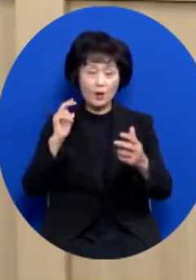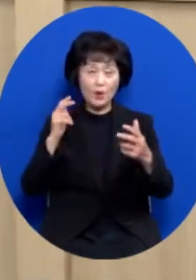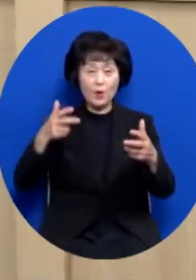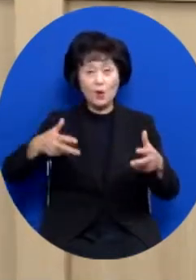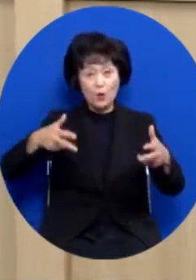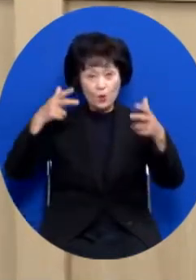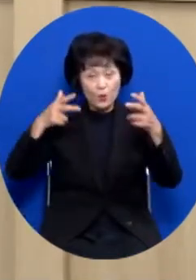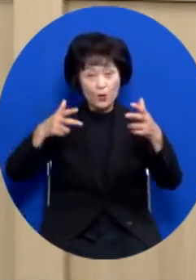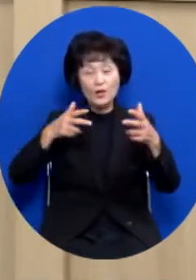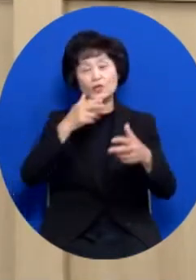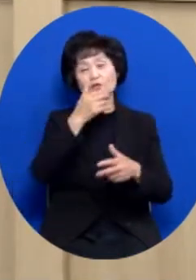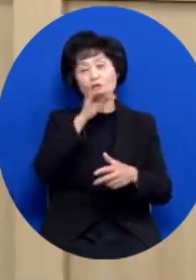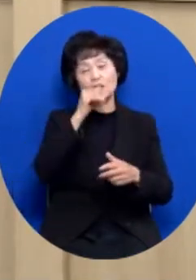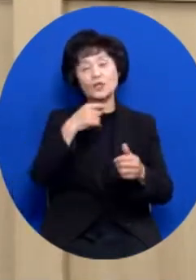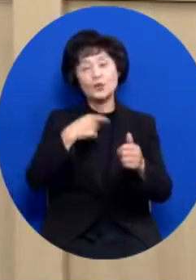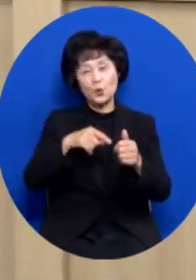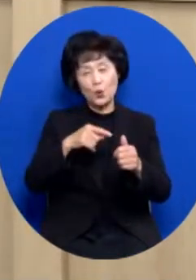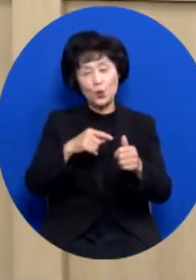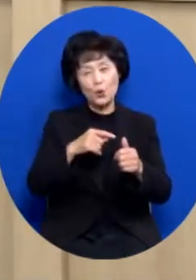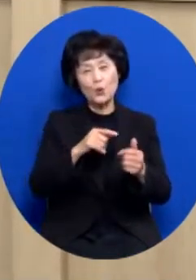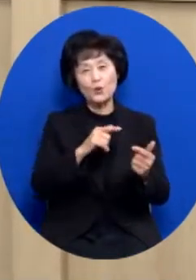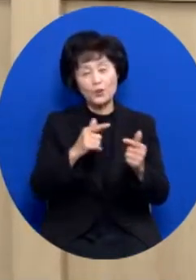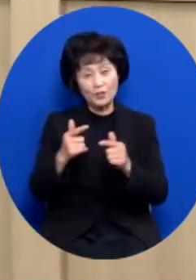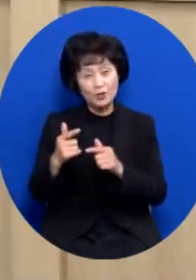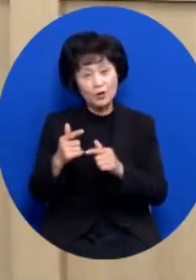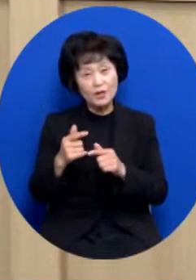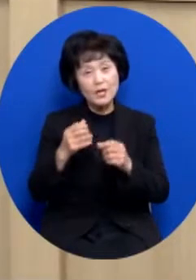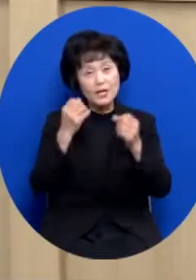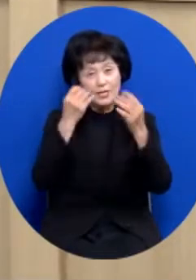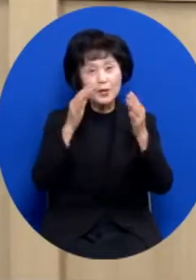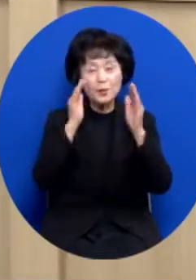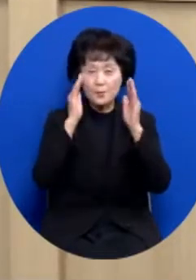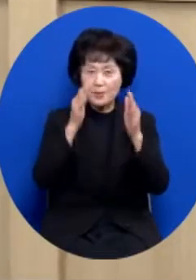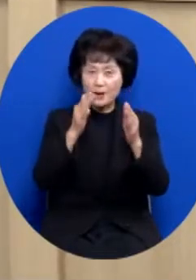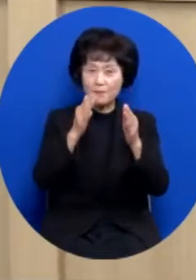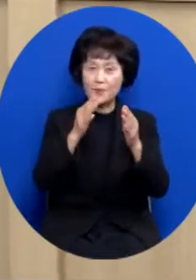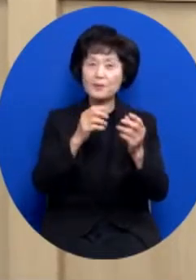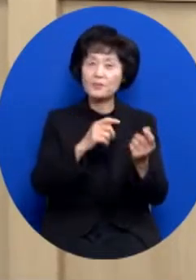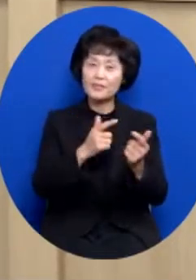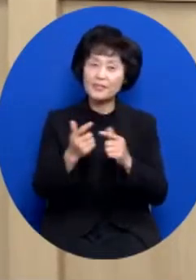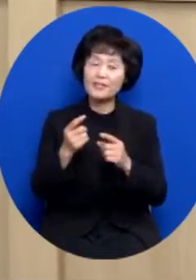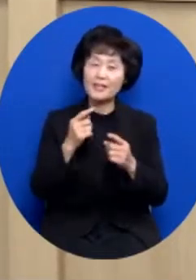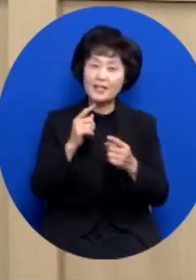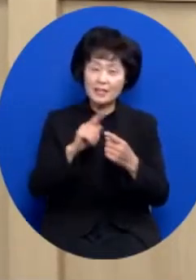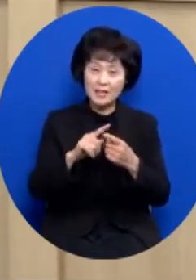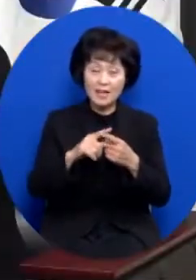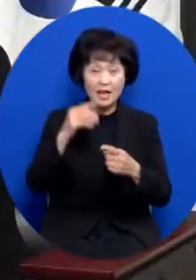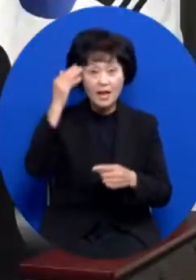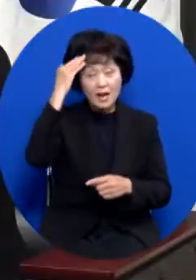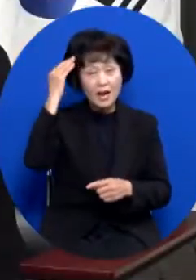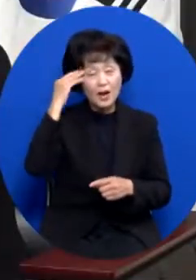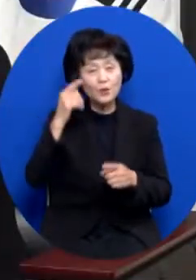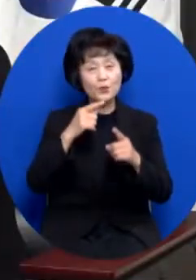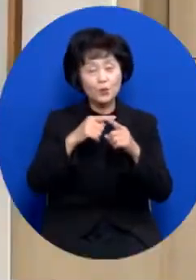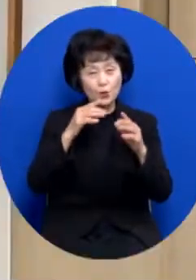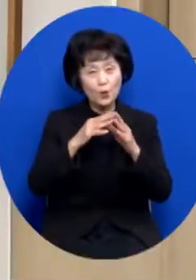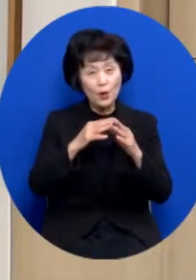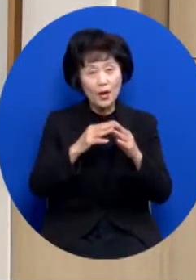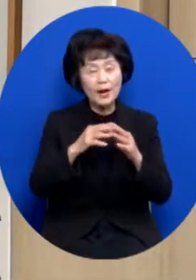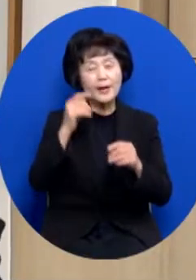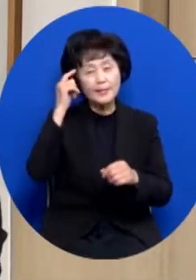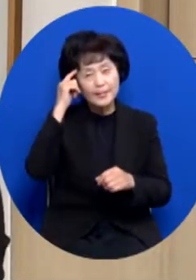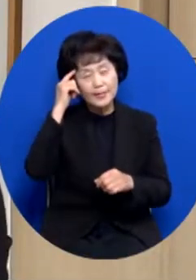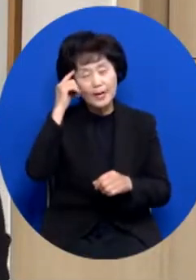방법들 이런 교육과 ict를 통한 새로운 방향들에 대해서 한국 교회가 고민을 하면 좋겠고요